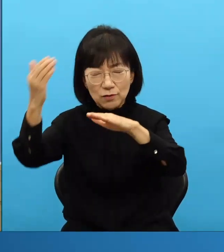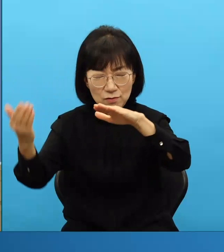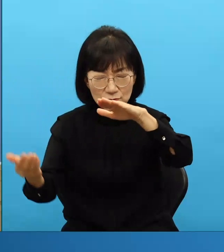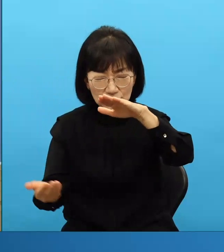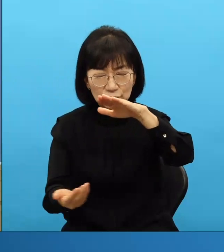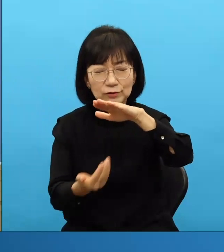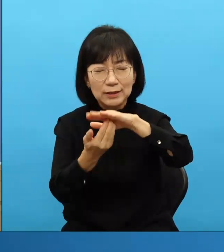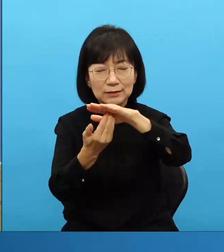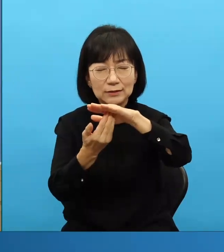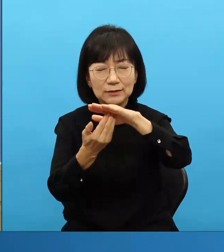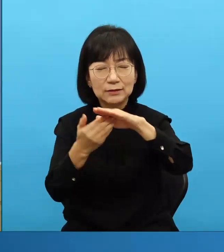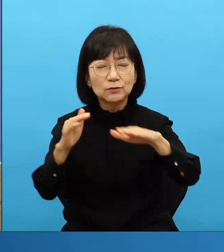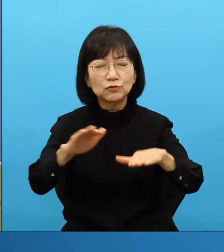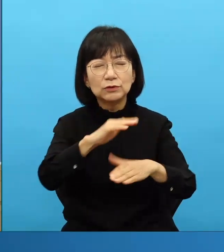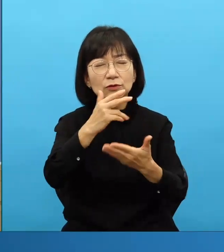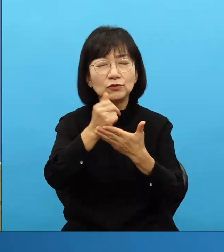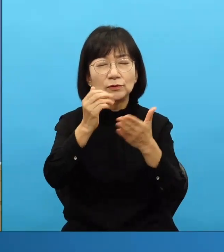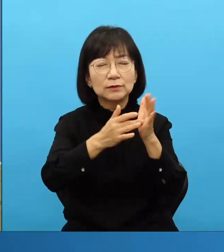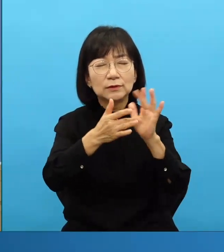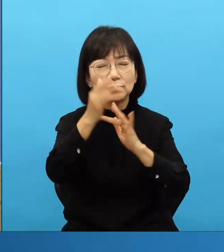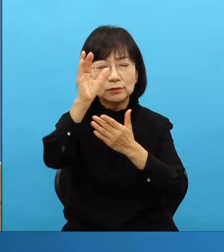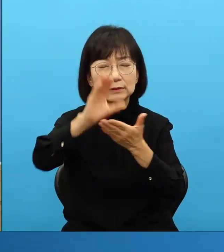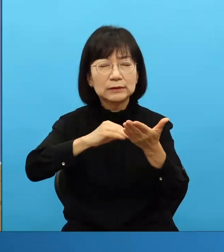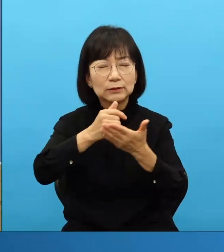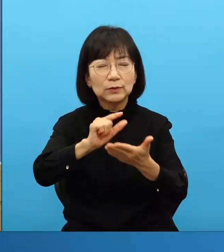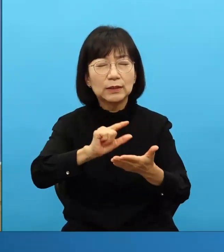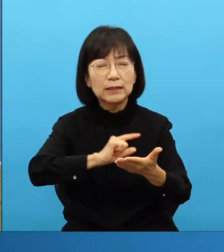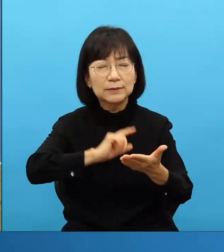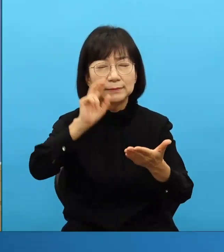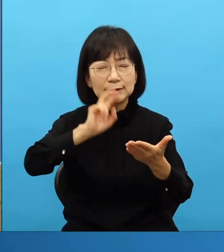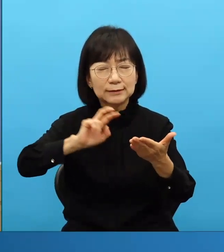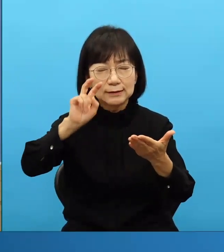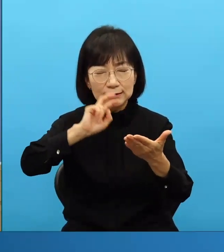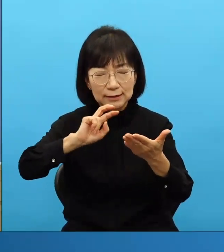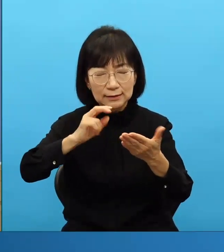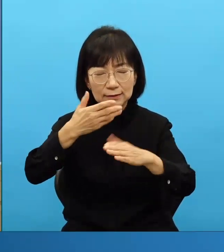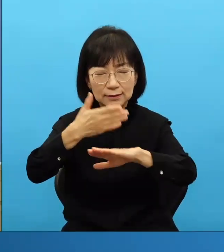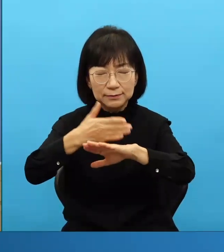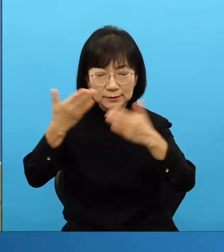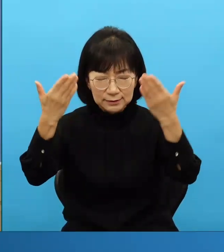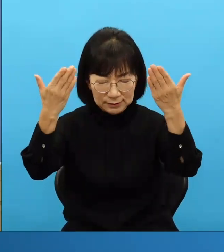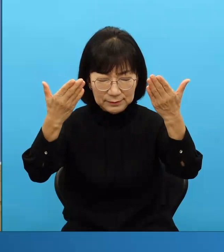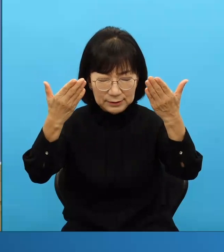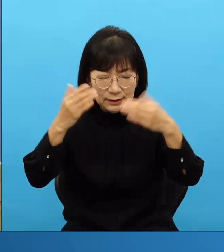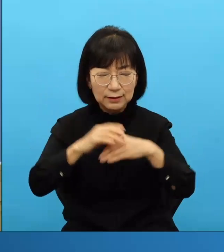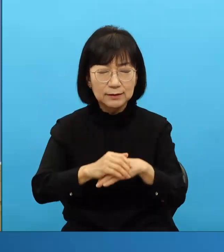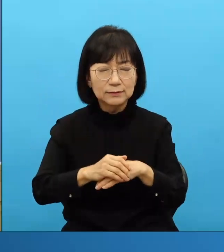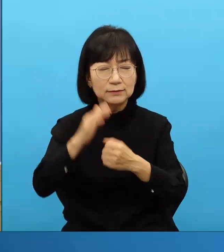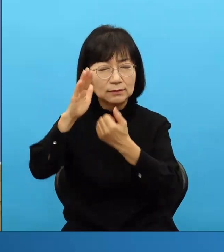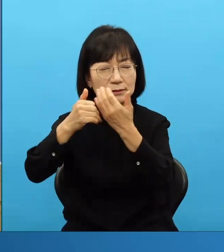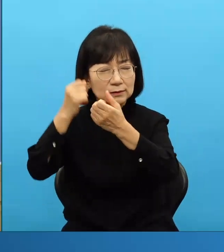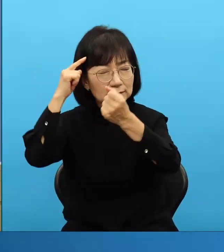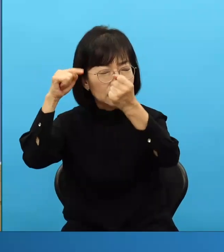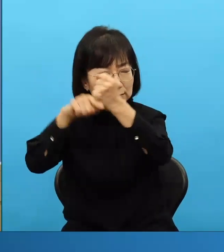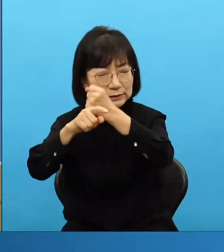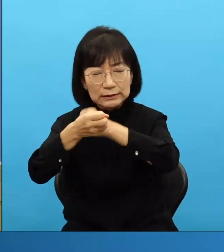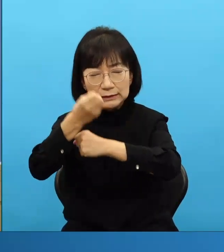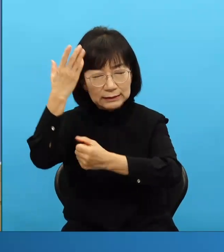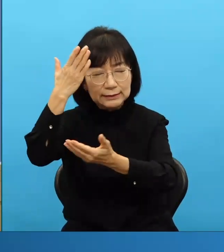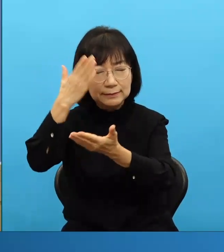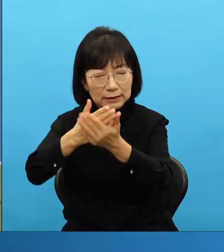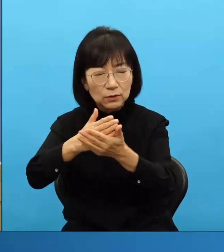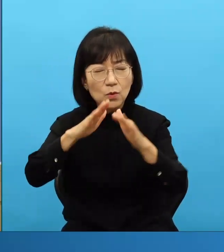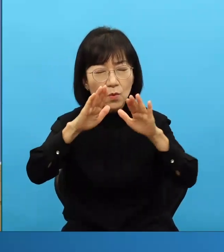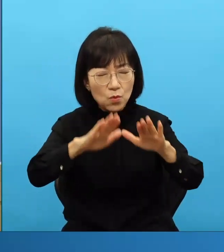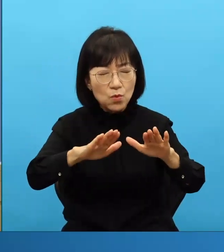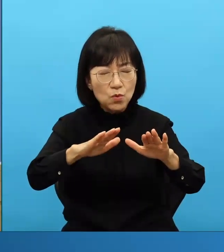Trinity who allows us to discover your will for each and every one of us inside of Christ and fulfill it just as He promised. 그 뜻을 놓치지 않도록 오늘도 오직 성령